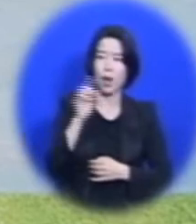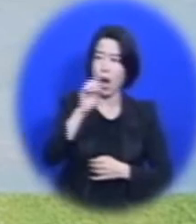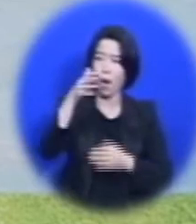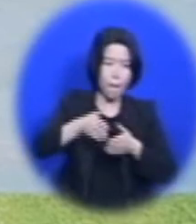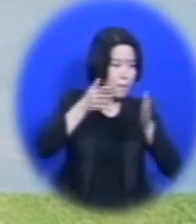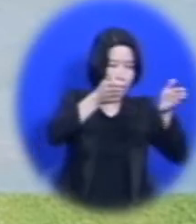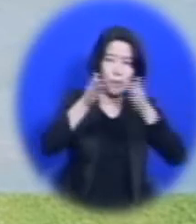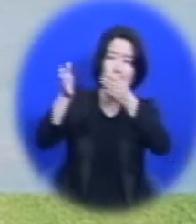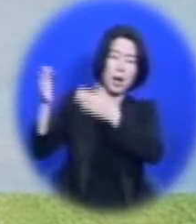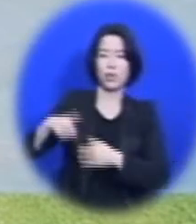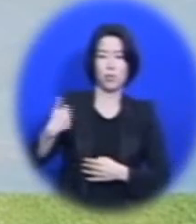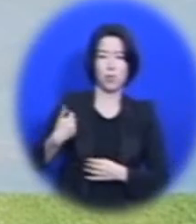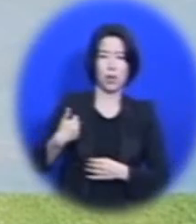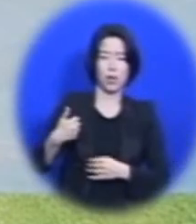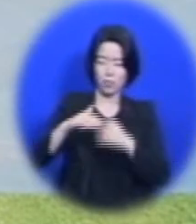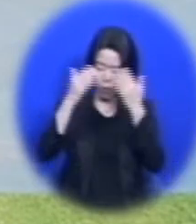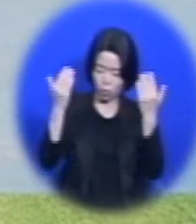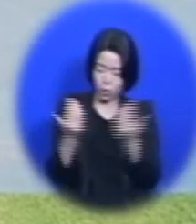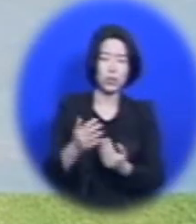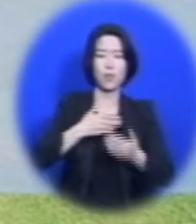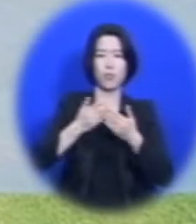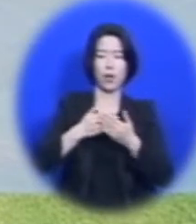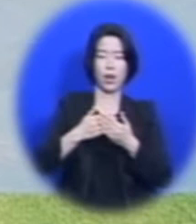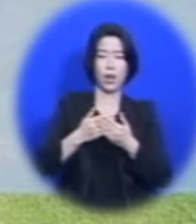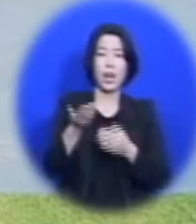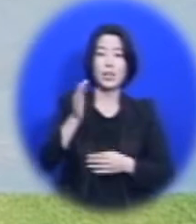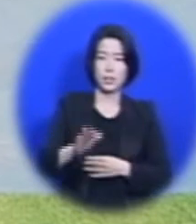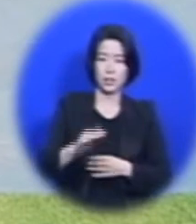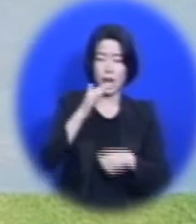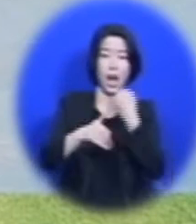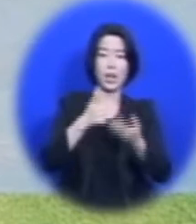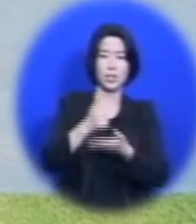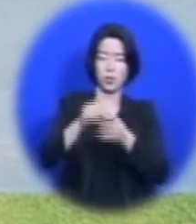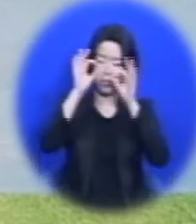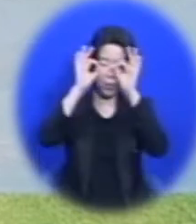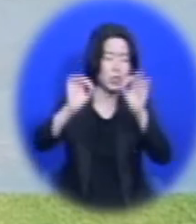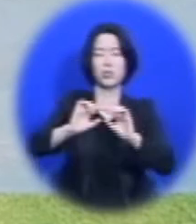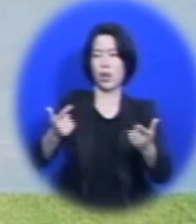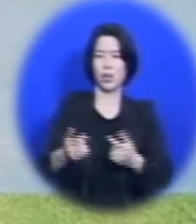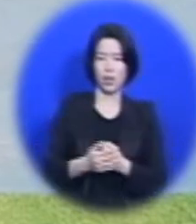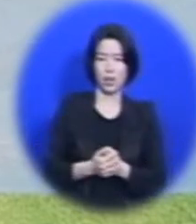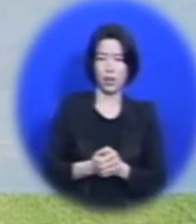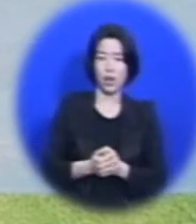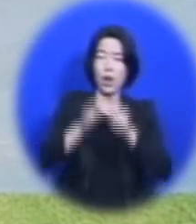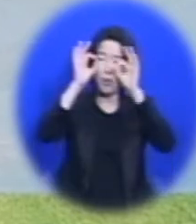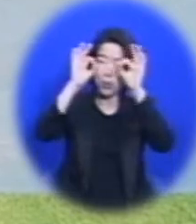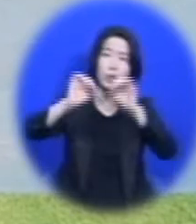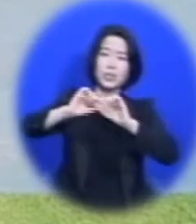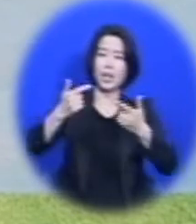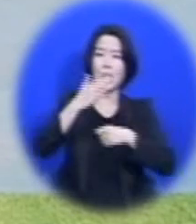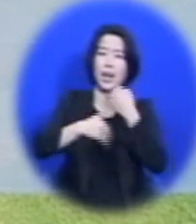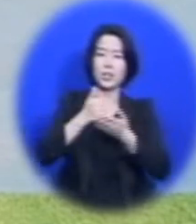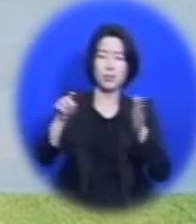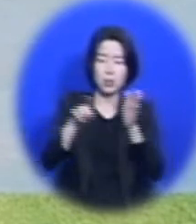모르겠어요. 모든 게 불안한 거예요. 그런데 하나님은 보이지도 않아요. 보이지 않는 하나님을